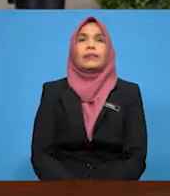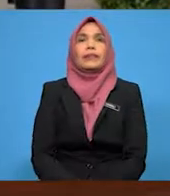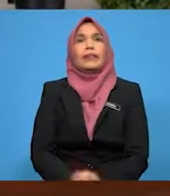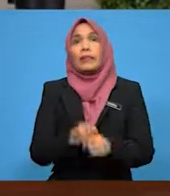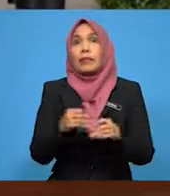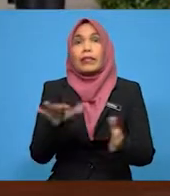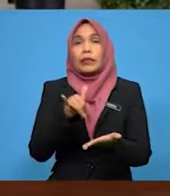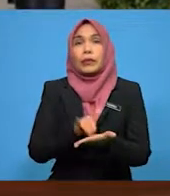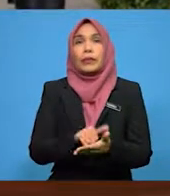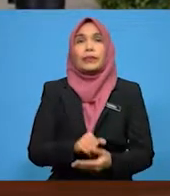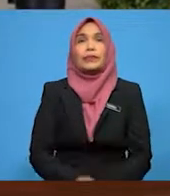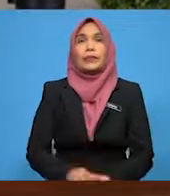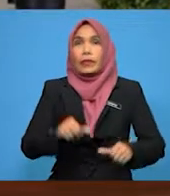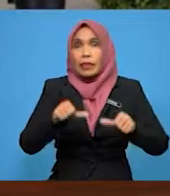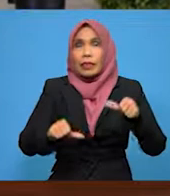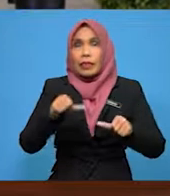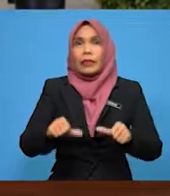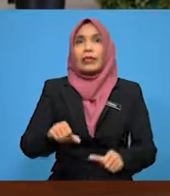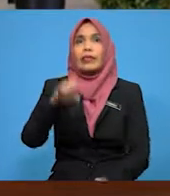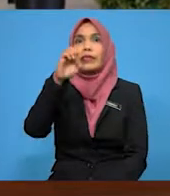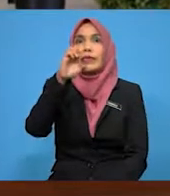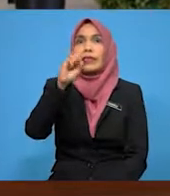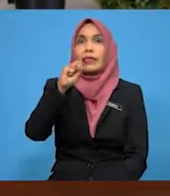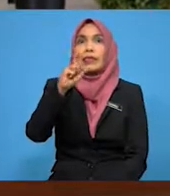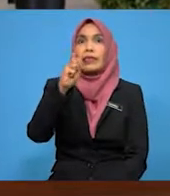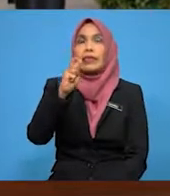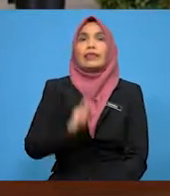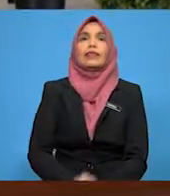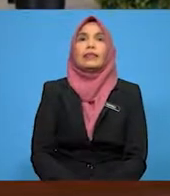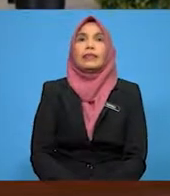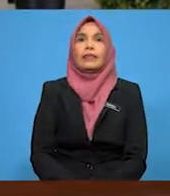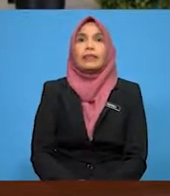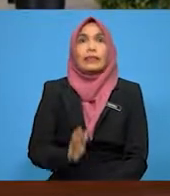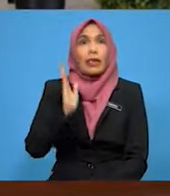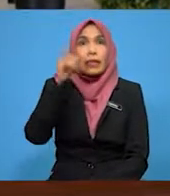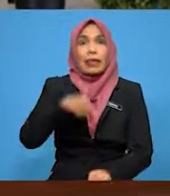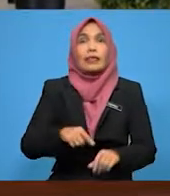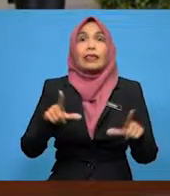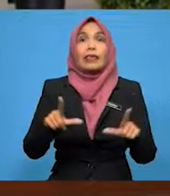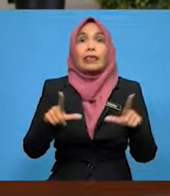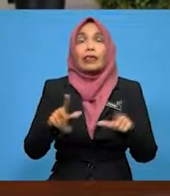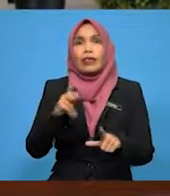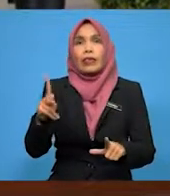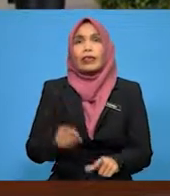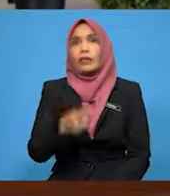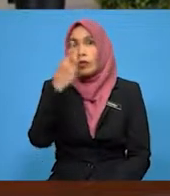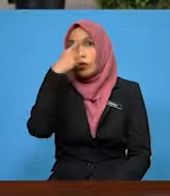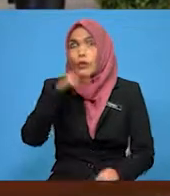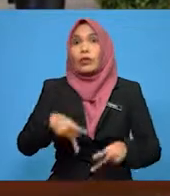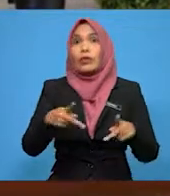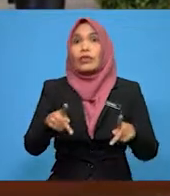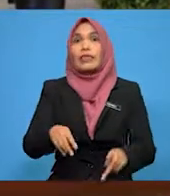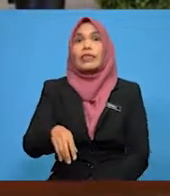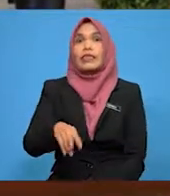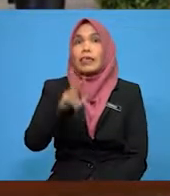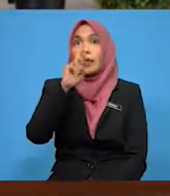Selepas itu, aktiviti set telur tetasan ke dalam setter akan dilakukan untuk proses